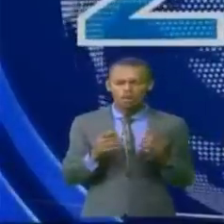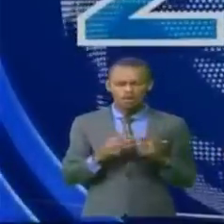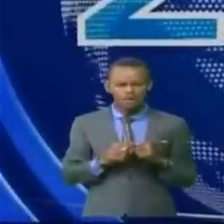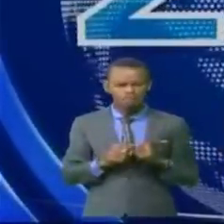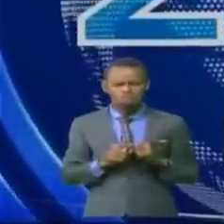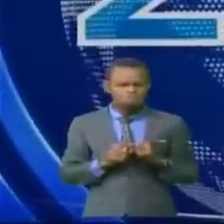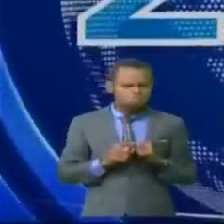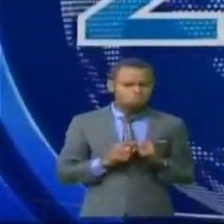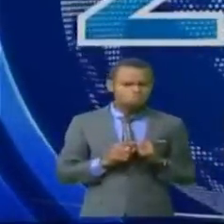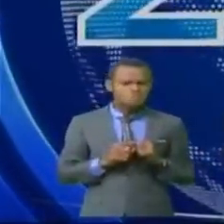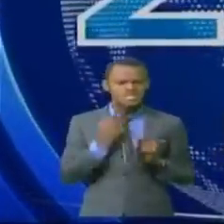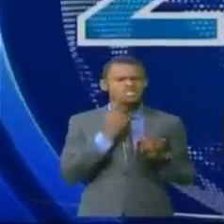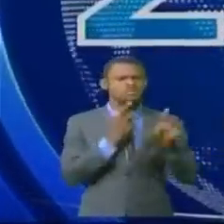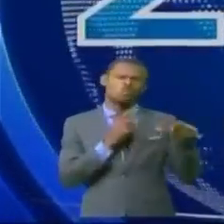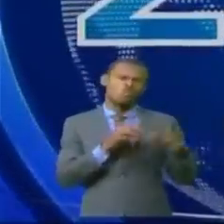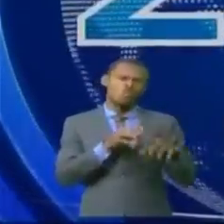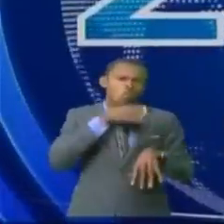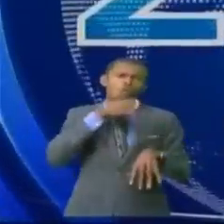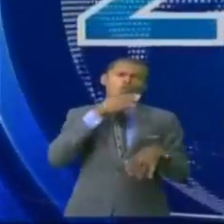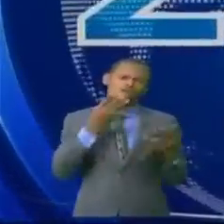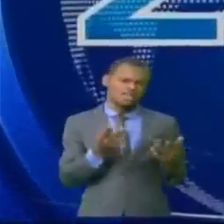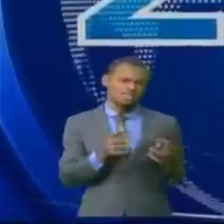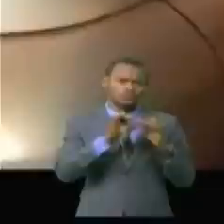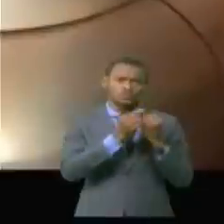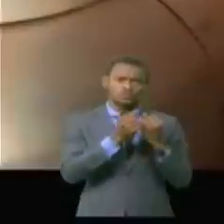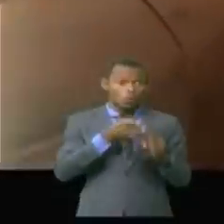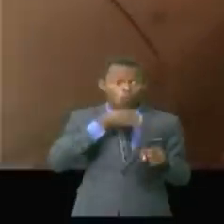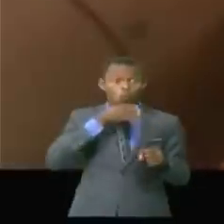de manquement. Françoise Bouélabouaki, Pompoumba.